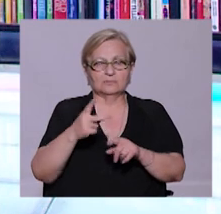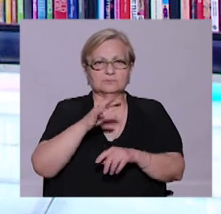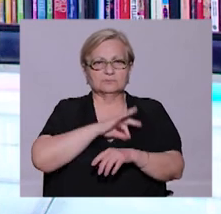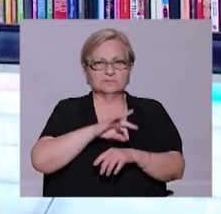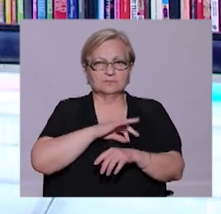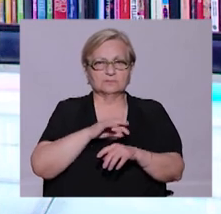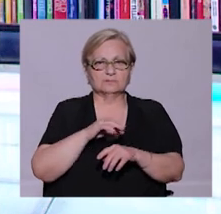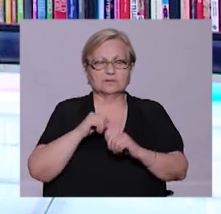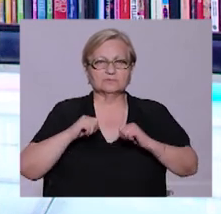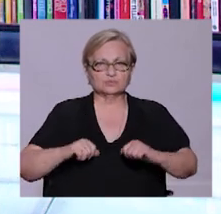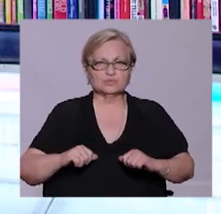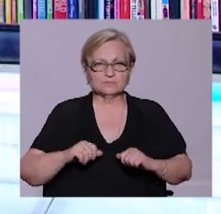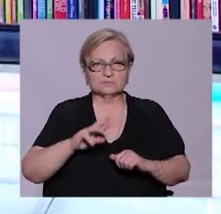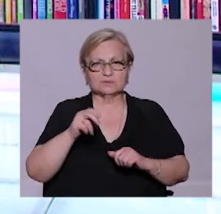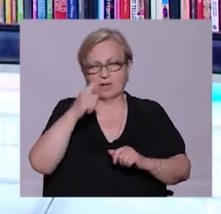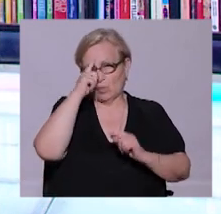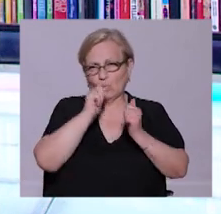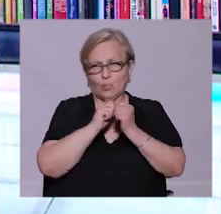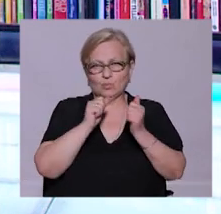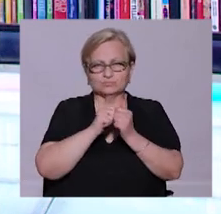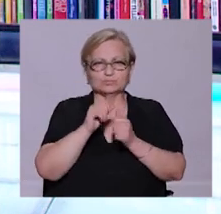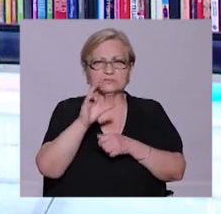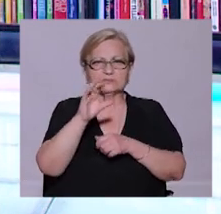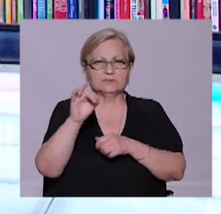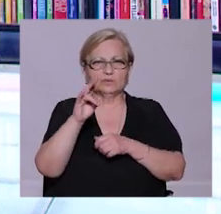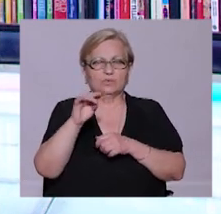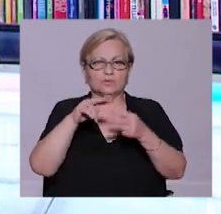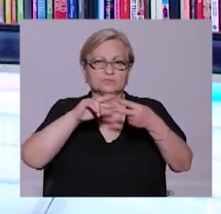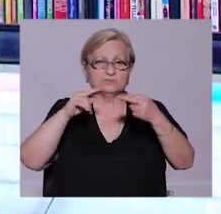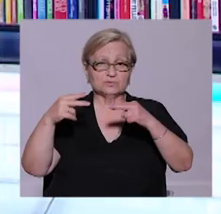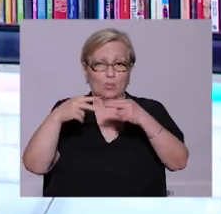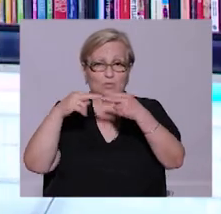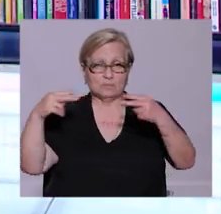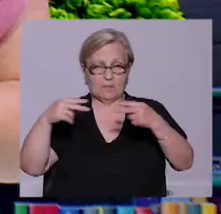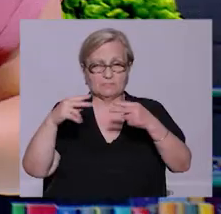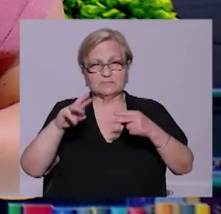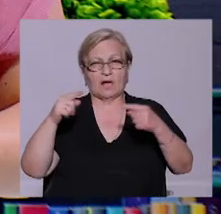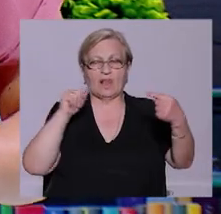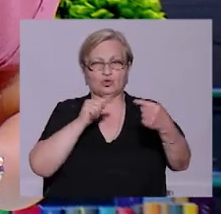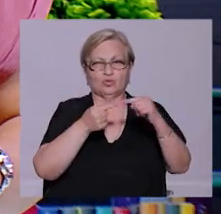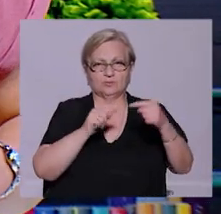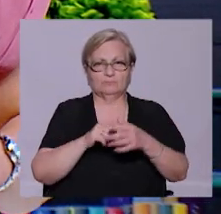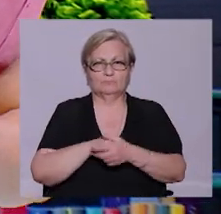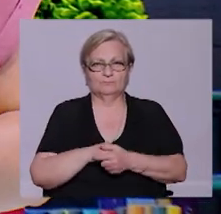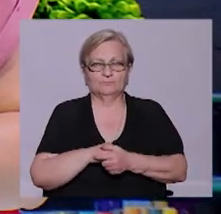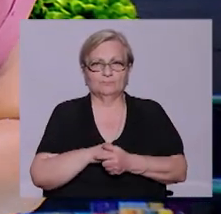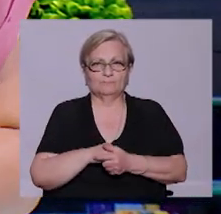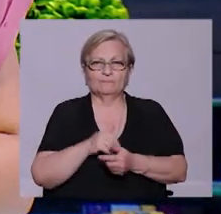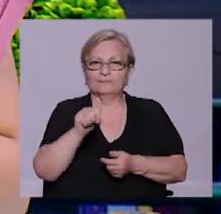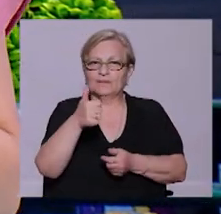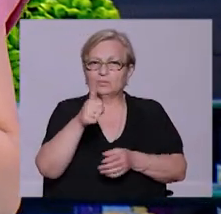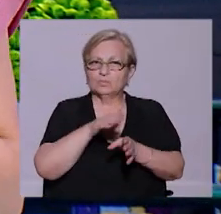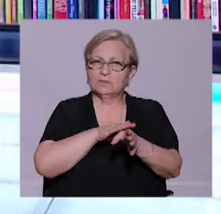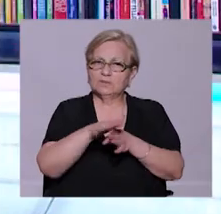გამოგეყენებინათ ტექსტში ძუნწისა და უგნურის სინონიმები და ანტონიმები. ახლა კი მოდით განვიხილოთ, თუ როგორ